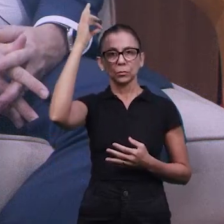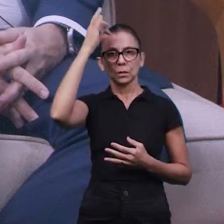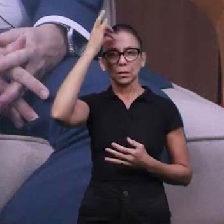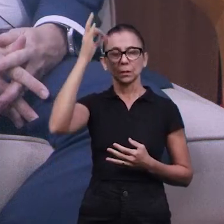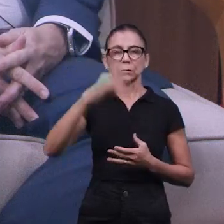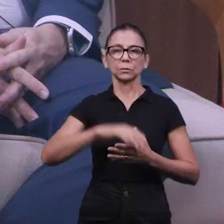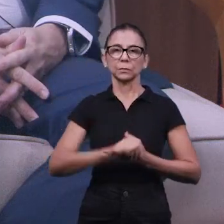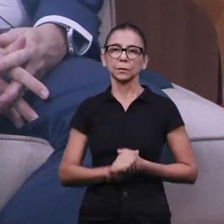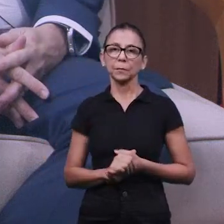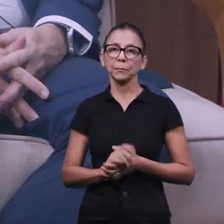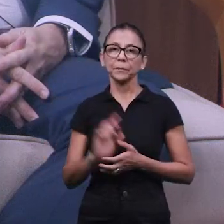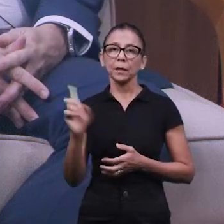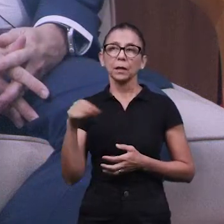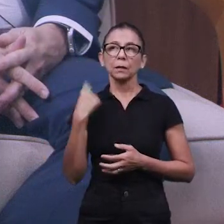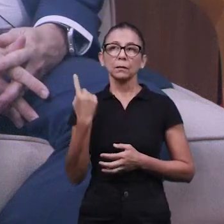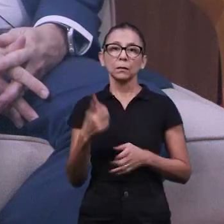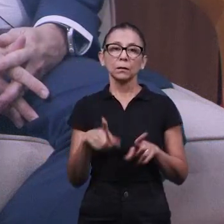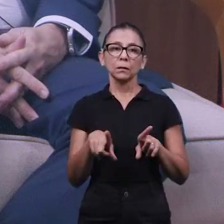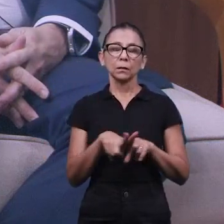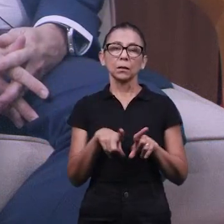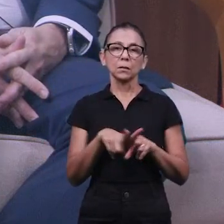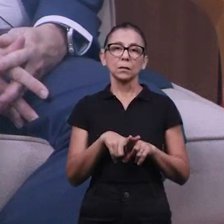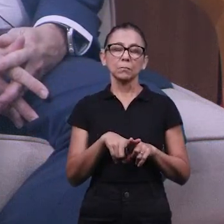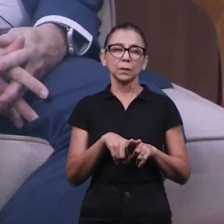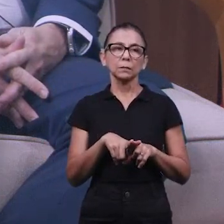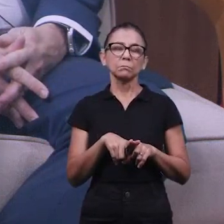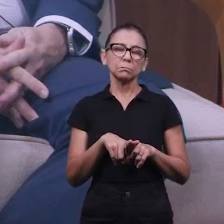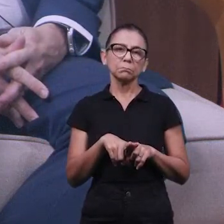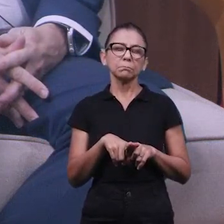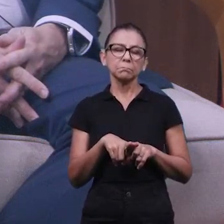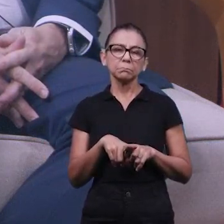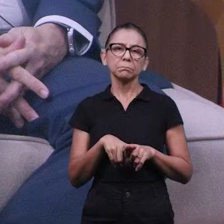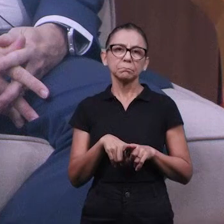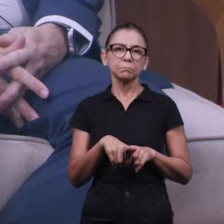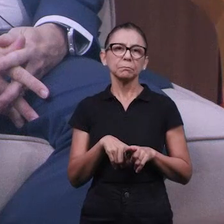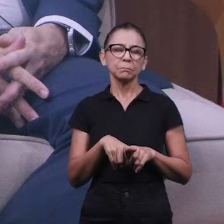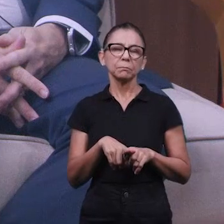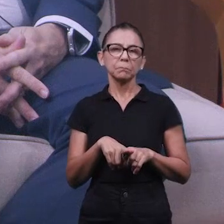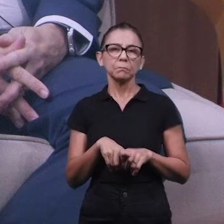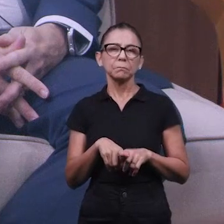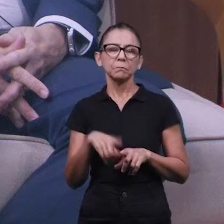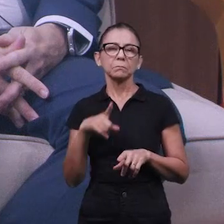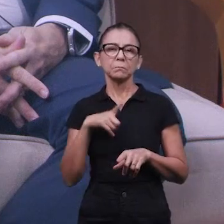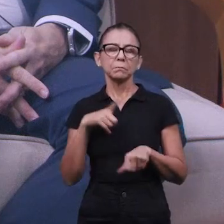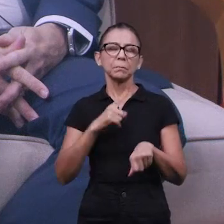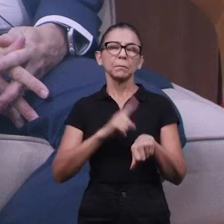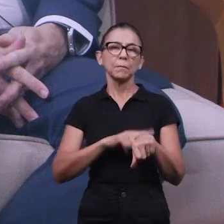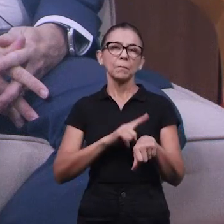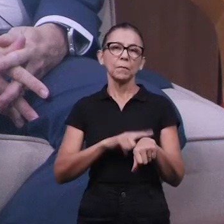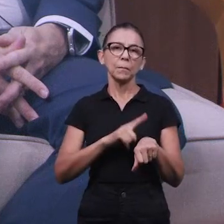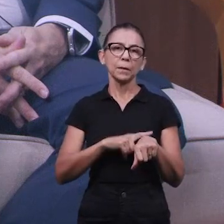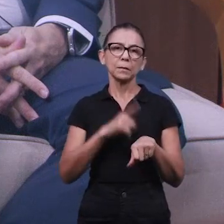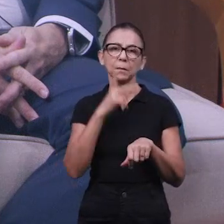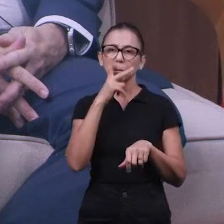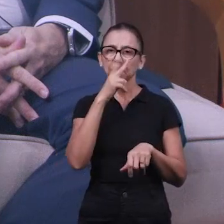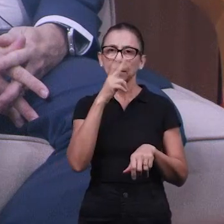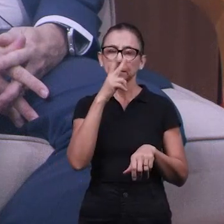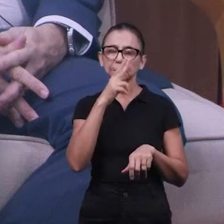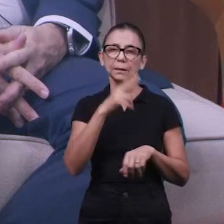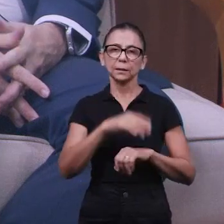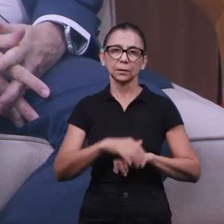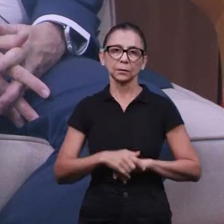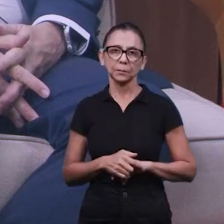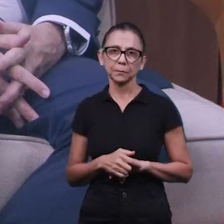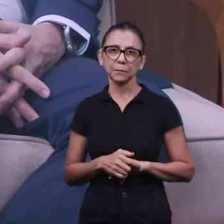était prophétisé depuis l'Ancien Testament. Et je reviens à ce que Sergio a dit, l'obéissance